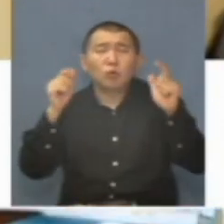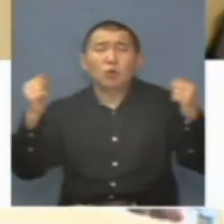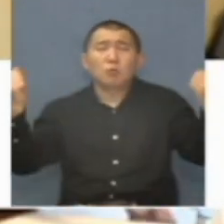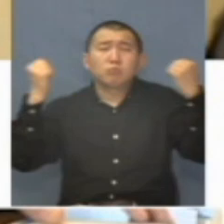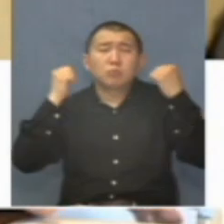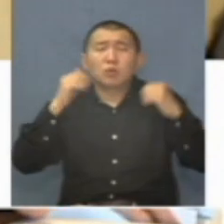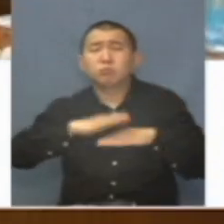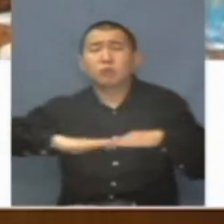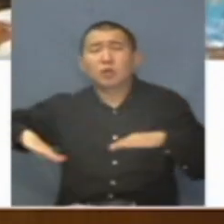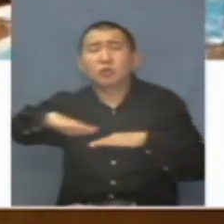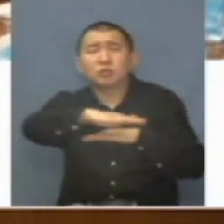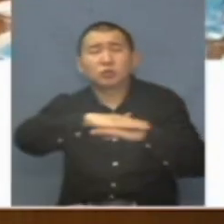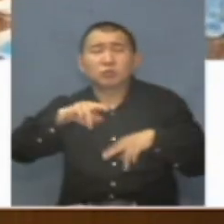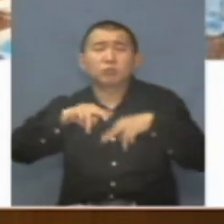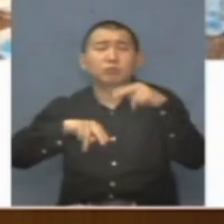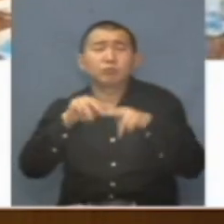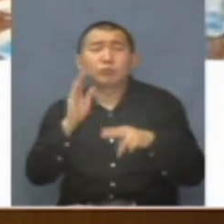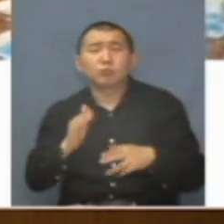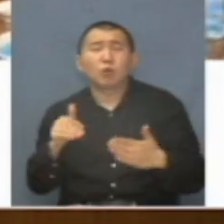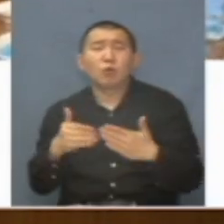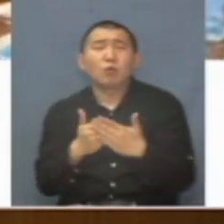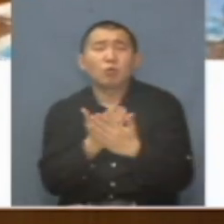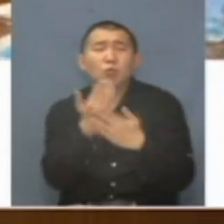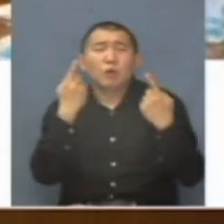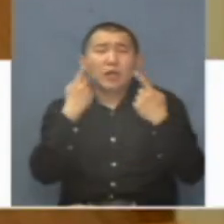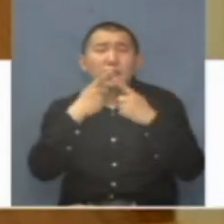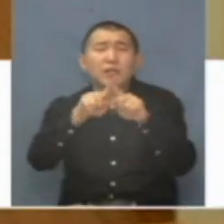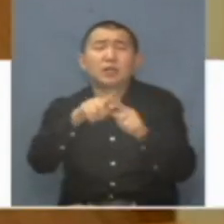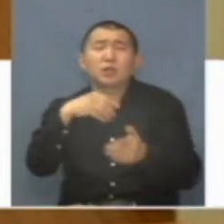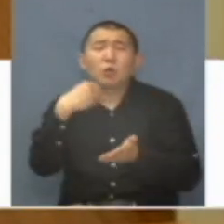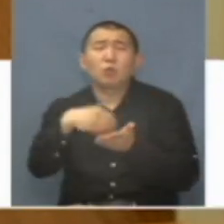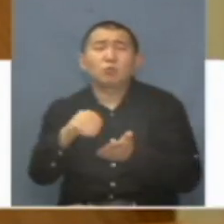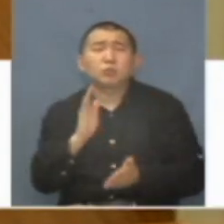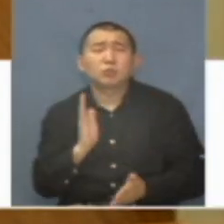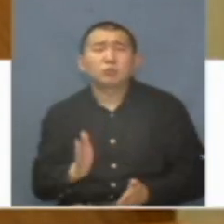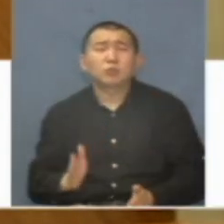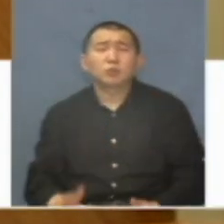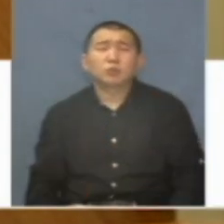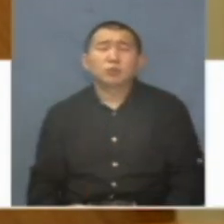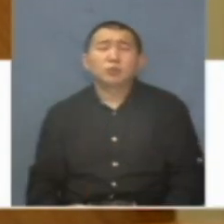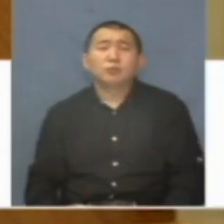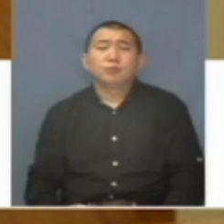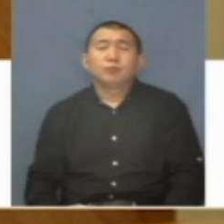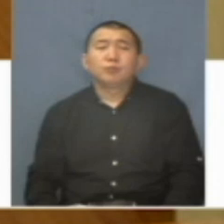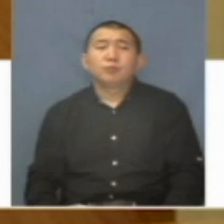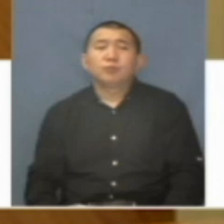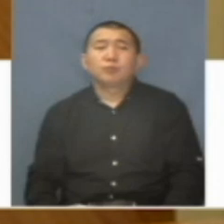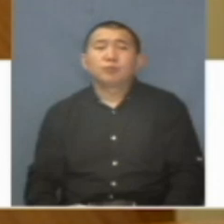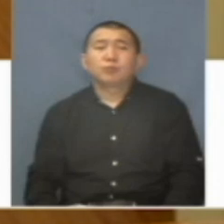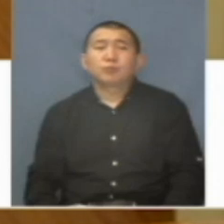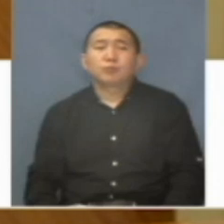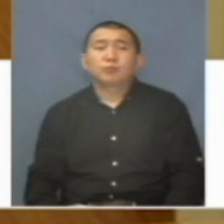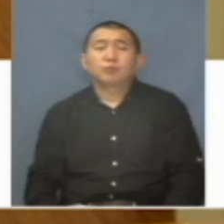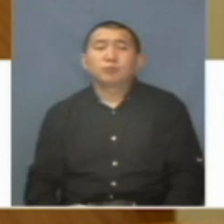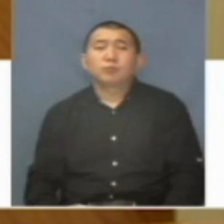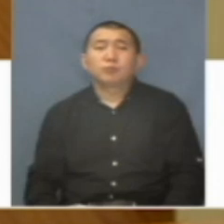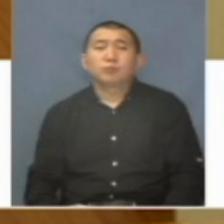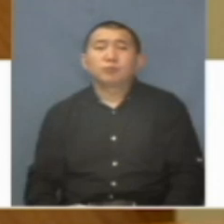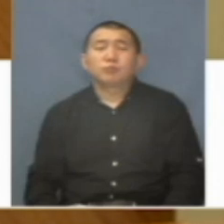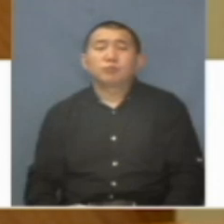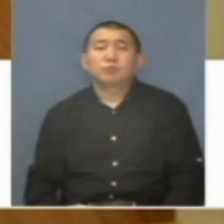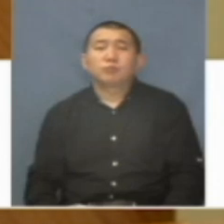алаңдары салынады, жаңа техникалар сатып алынады. Кассин кәсіпорны әлеуметтік жобаларды қолдау